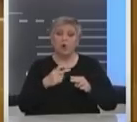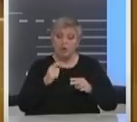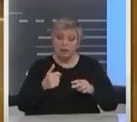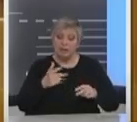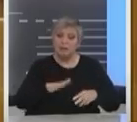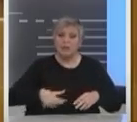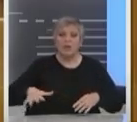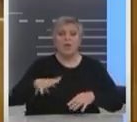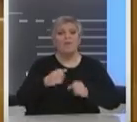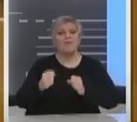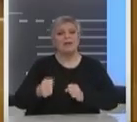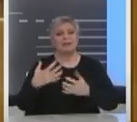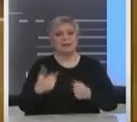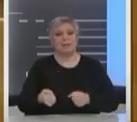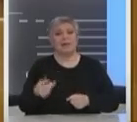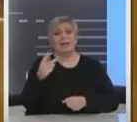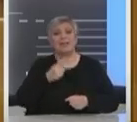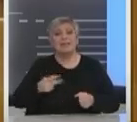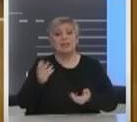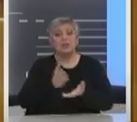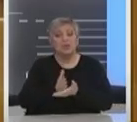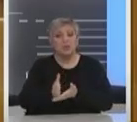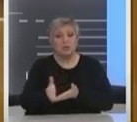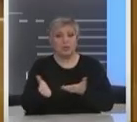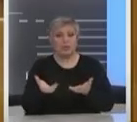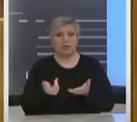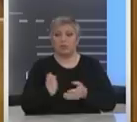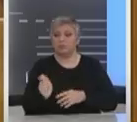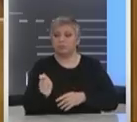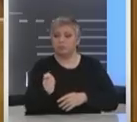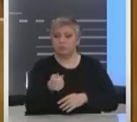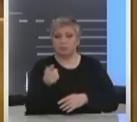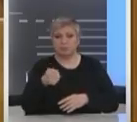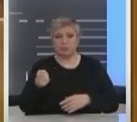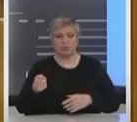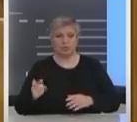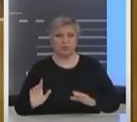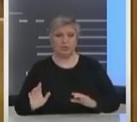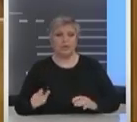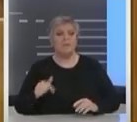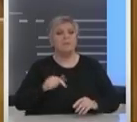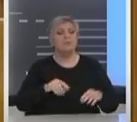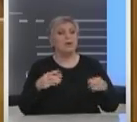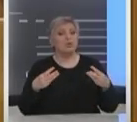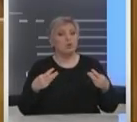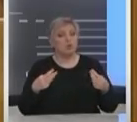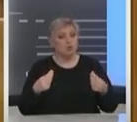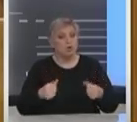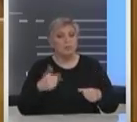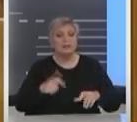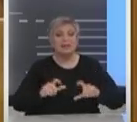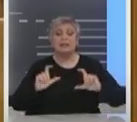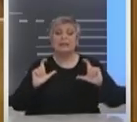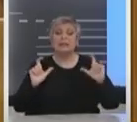πια ένα ορθολογικό και κοινωνικά δίκαιο σύστημα. Επομένως, με αυτόν τον τρόπο, τα οικογενειακά επιδόματα,